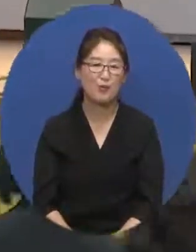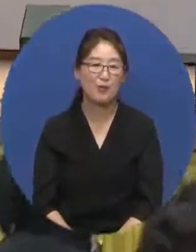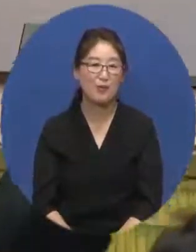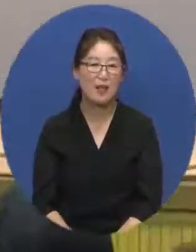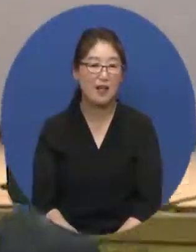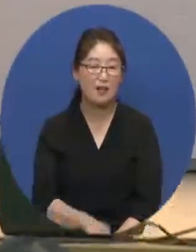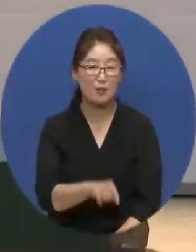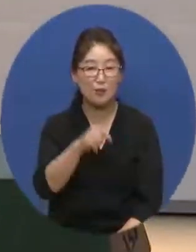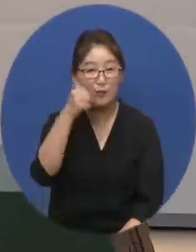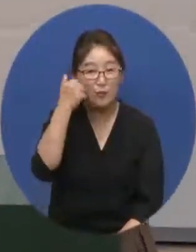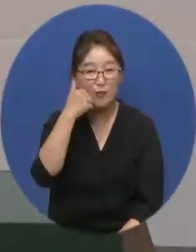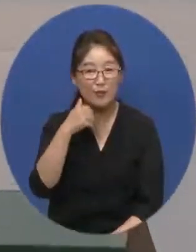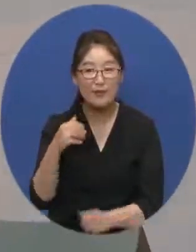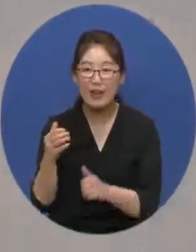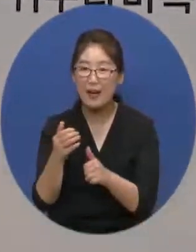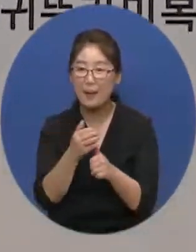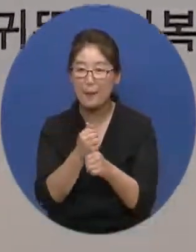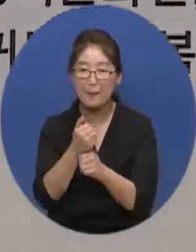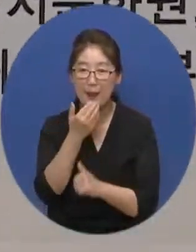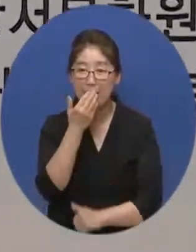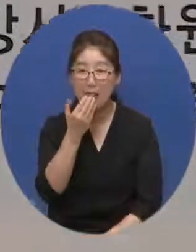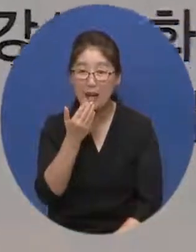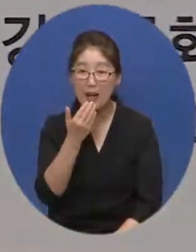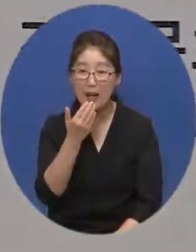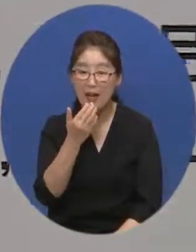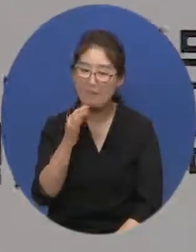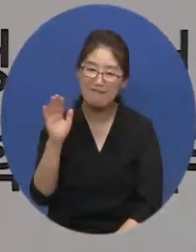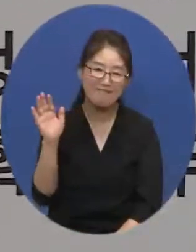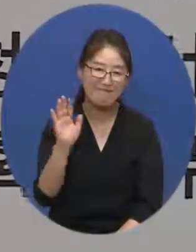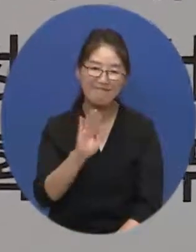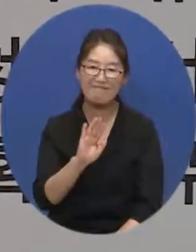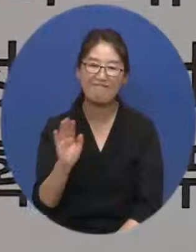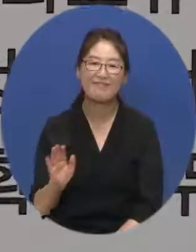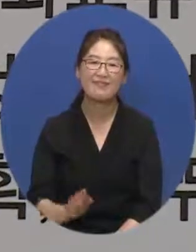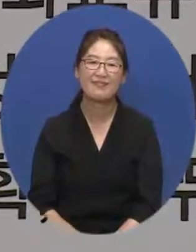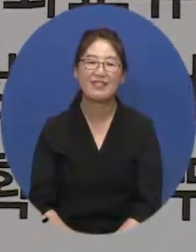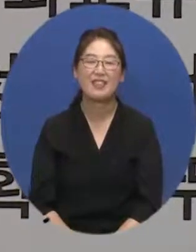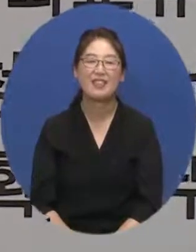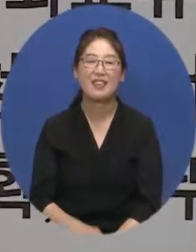누가 잡을 수 있나요?